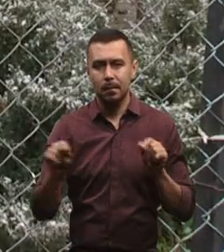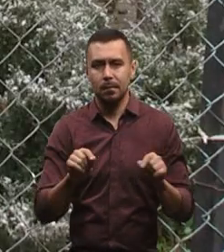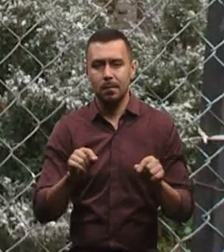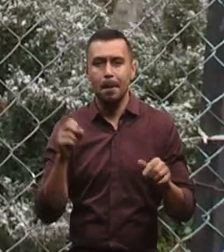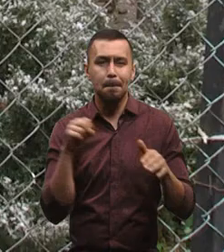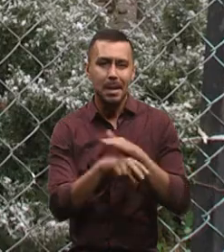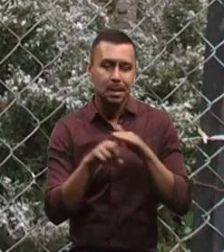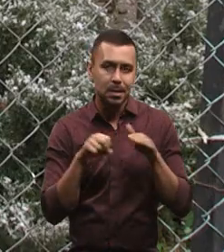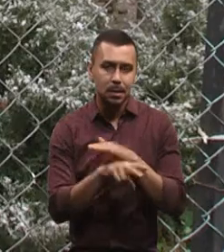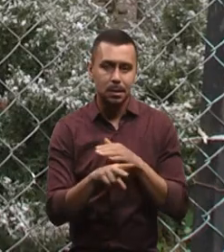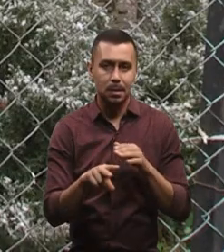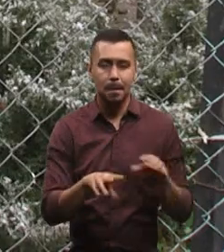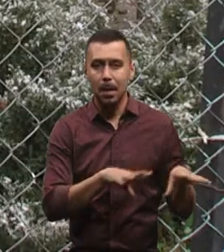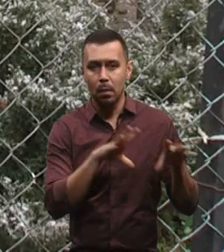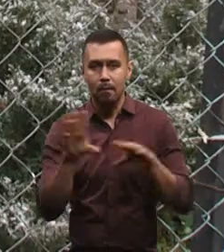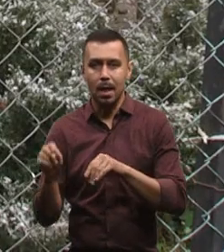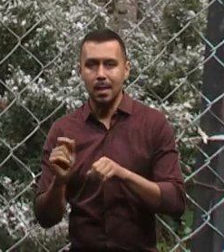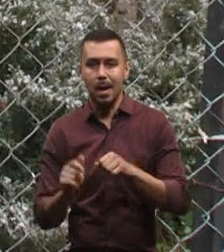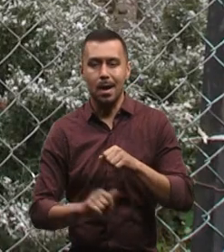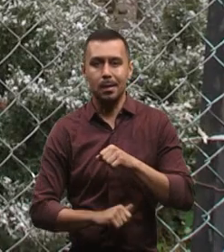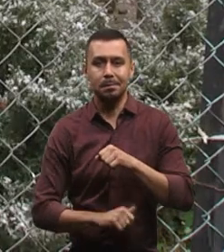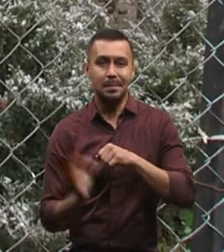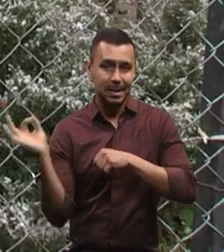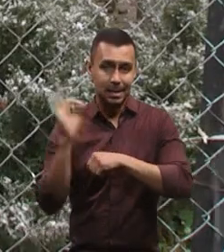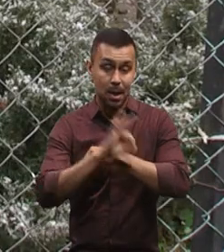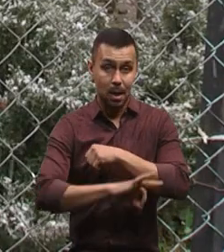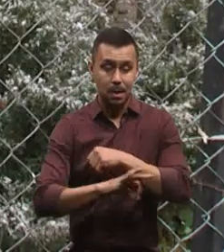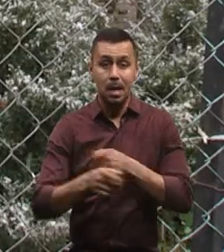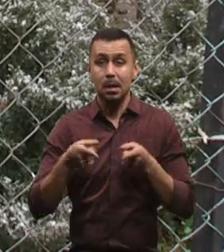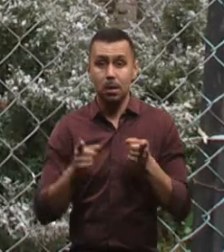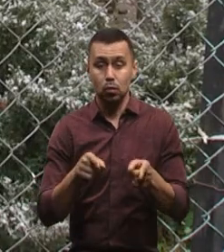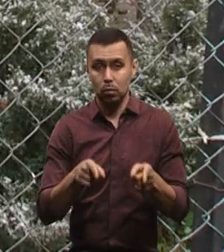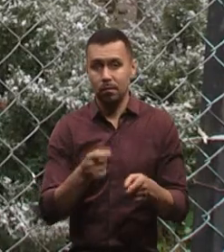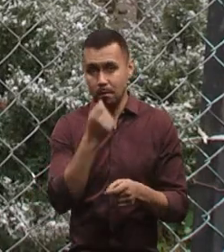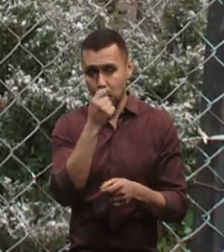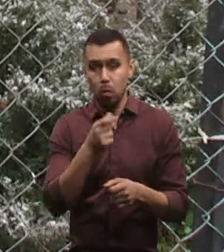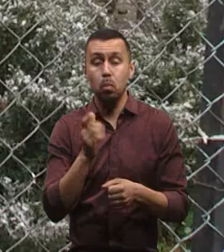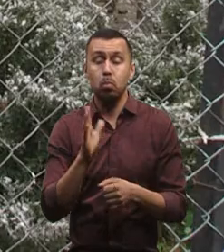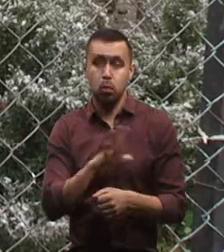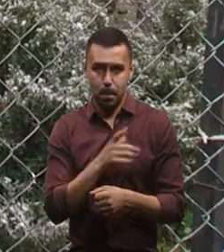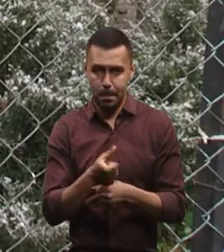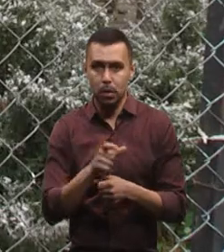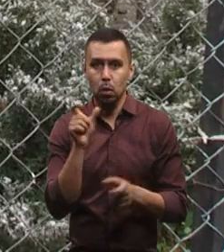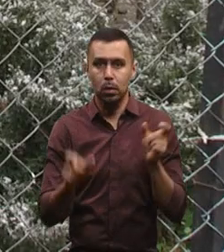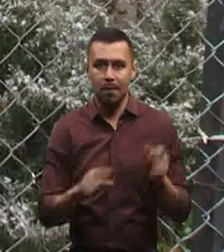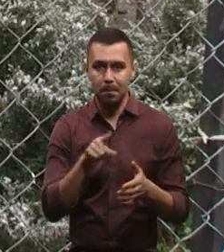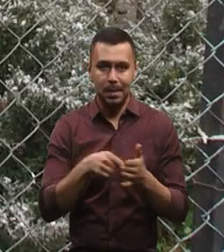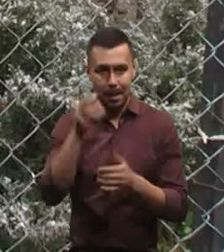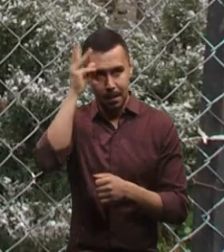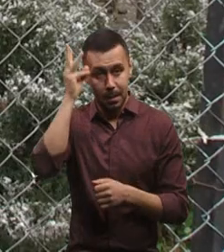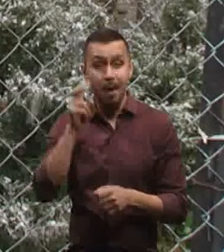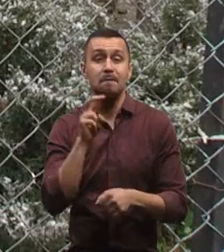біженців, мігрували вони на захід, і дійсно в парку, і взагалі було більше людей в місті Хмельницькому,